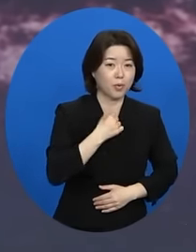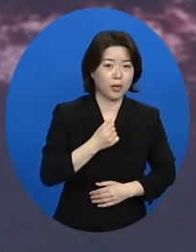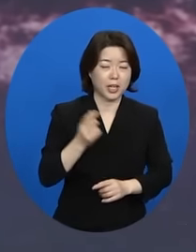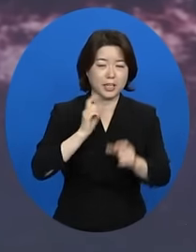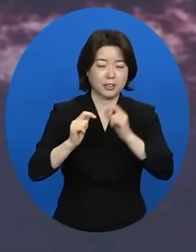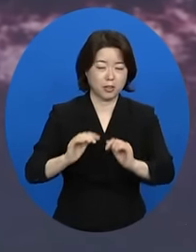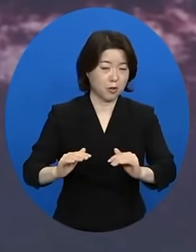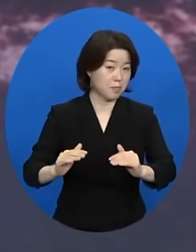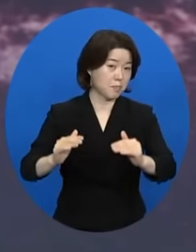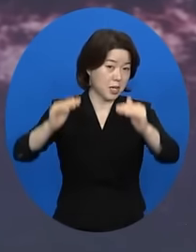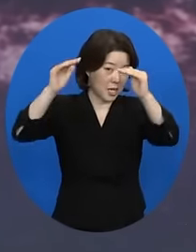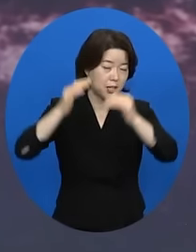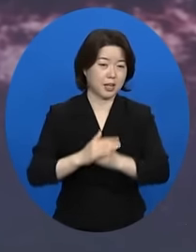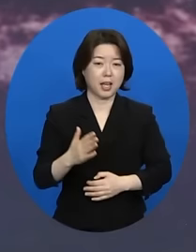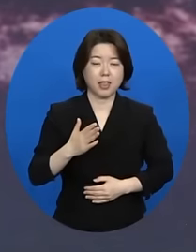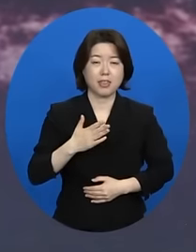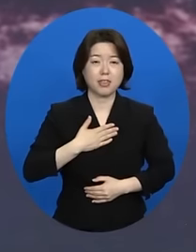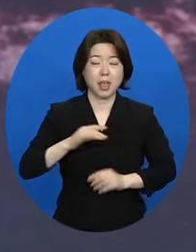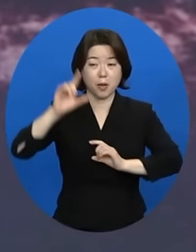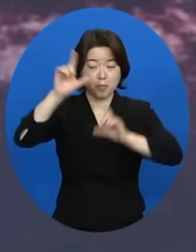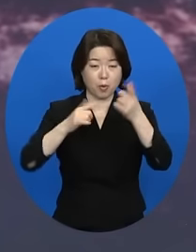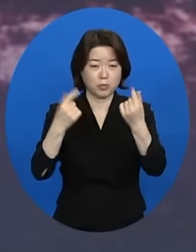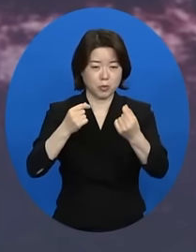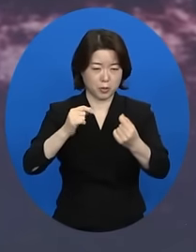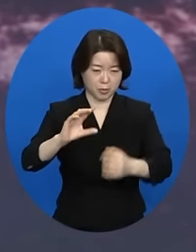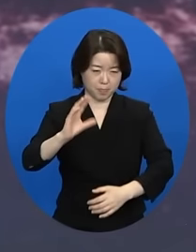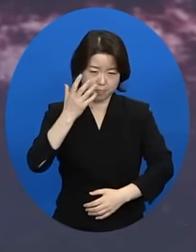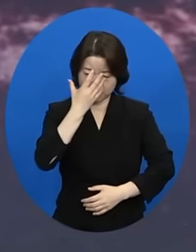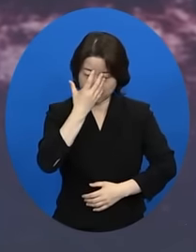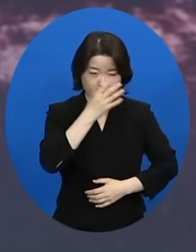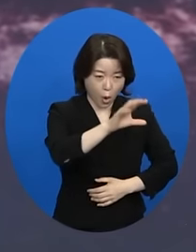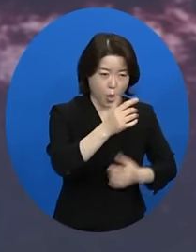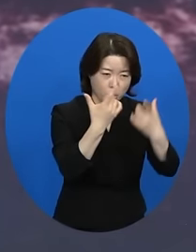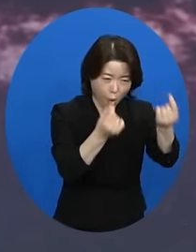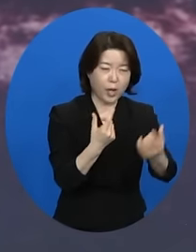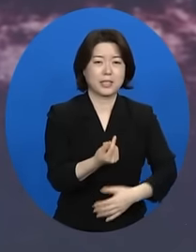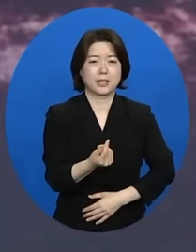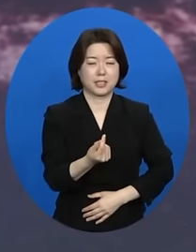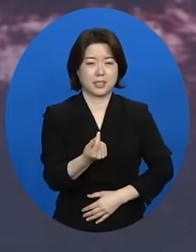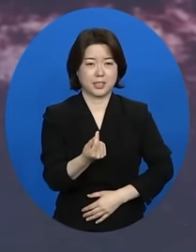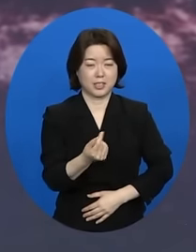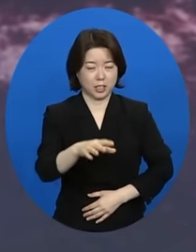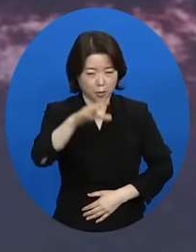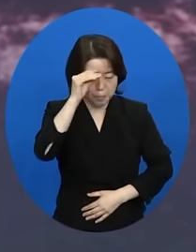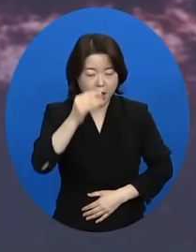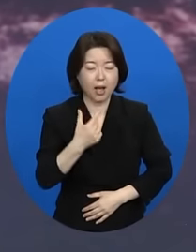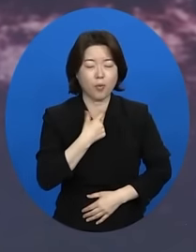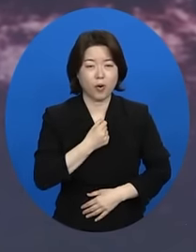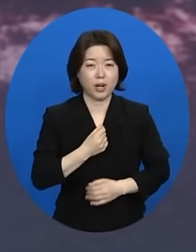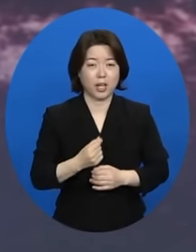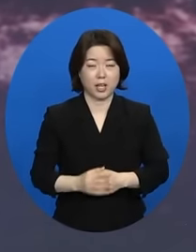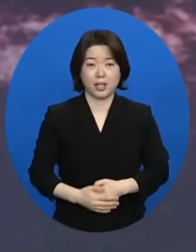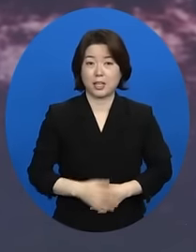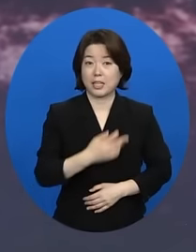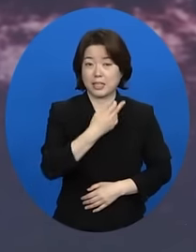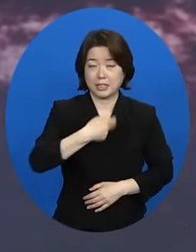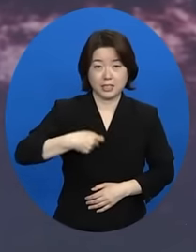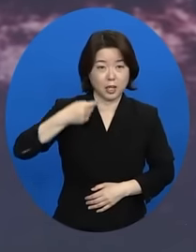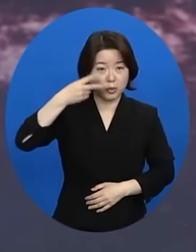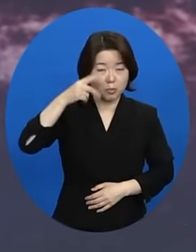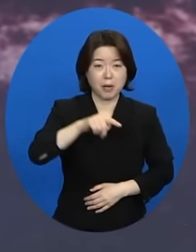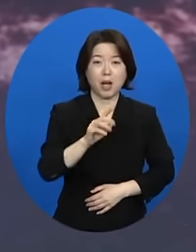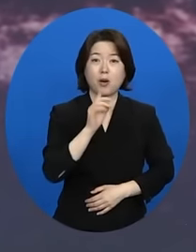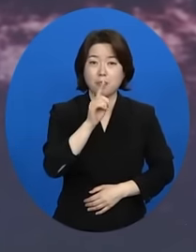잘하기를 원하고 나의 모습으로 변화되어 가기를 원한다. 이것이 주님의 마음이거든요. 사도 바울이 이렇게 고백을 하죠. 빌립보서 3장